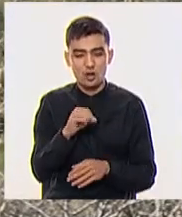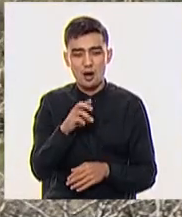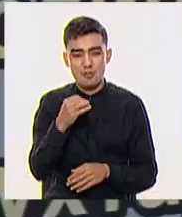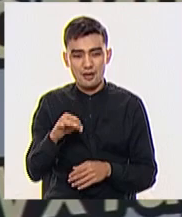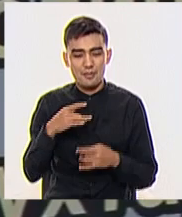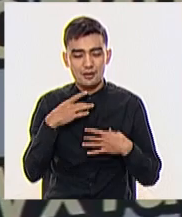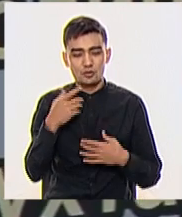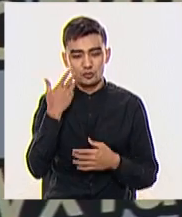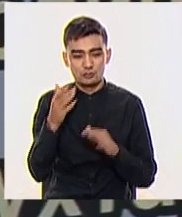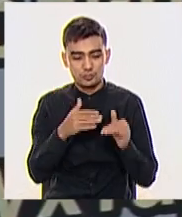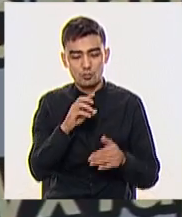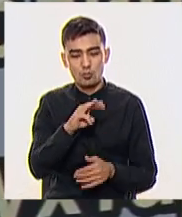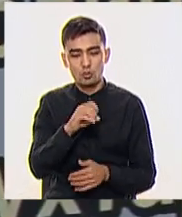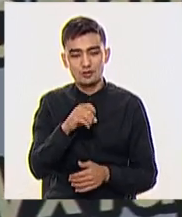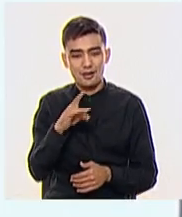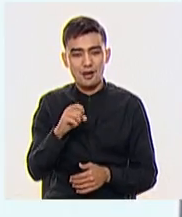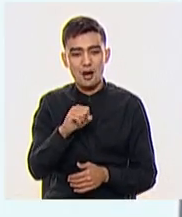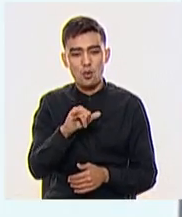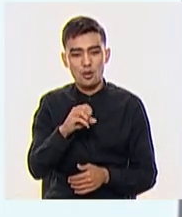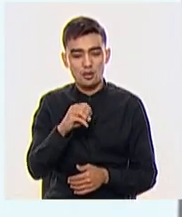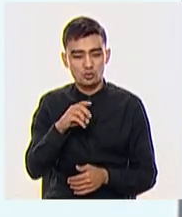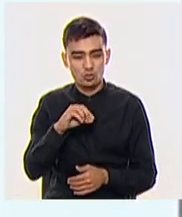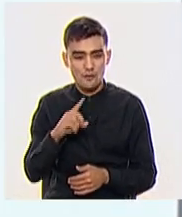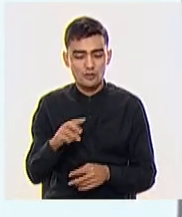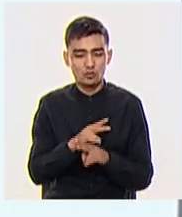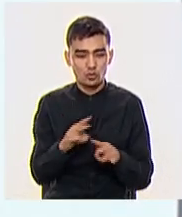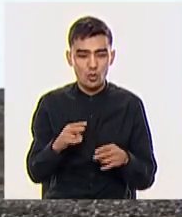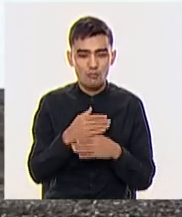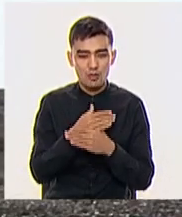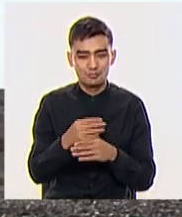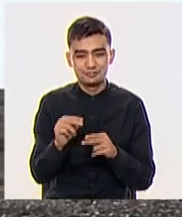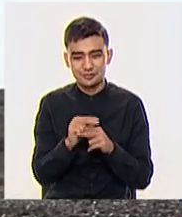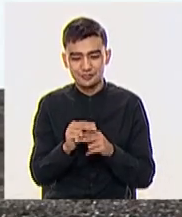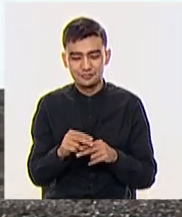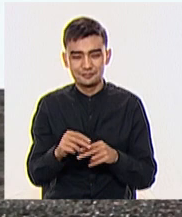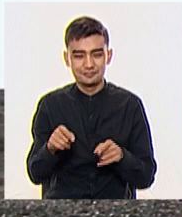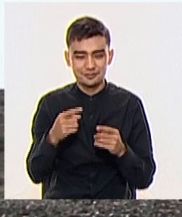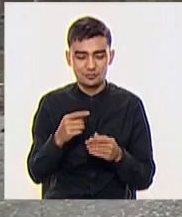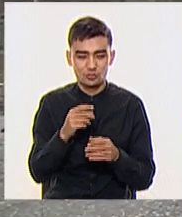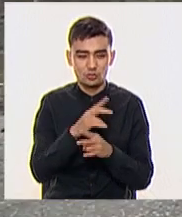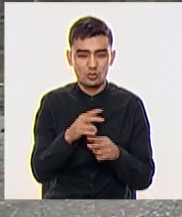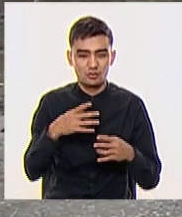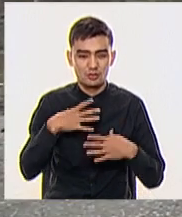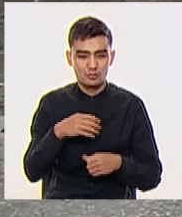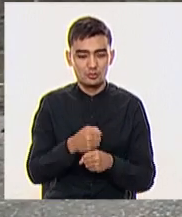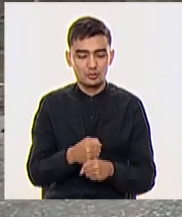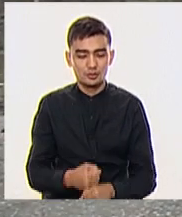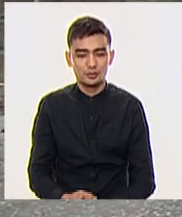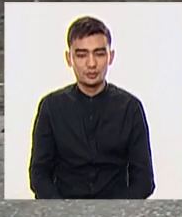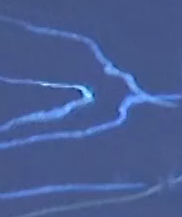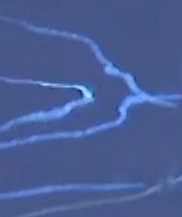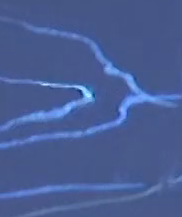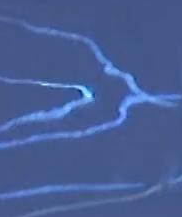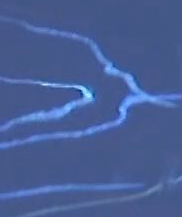тойы өткенде Мұқтар Әуезовтің мекені Бөрліге ешкім ат ізін салмапты. Жан Болат, Санияз информбюро, Шығыс Қазақстан